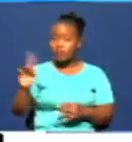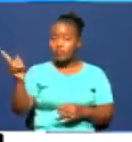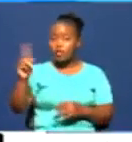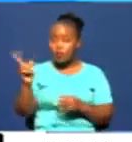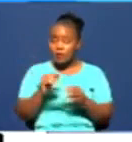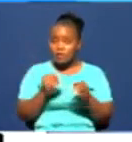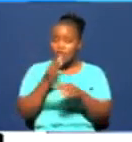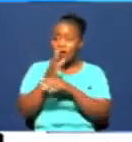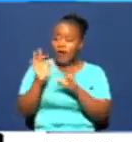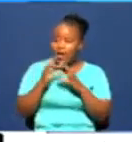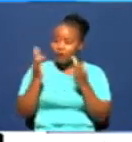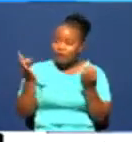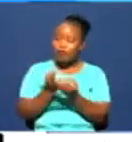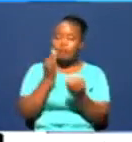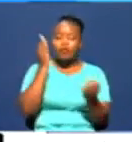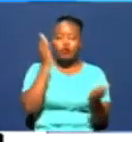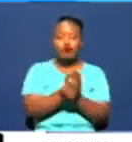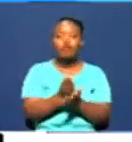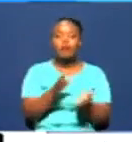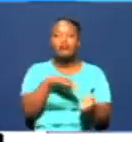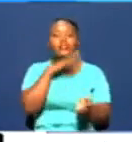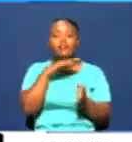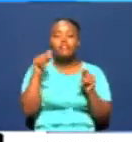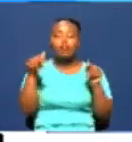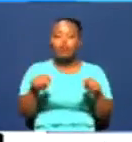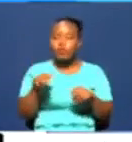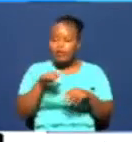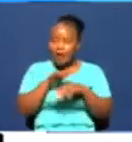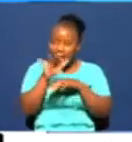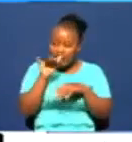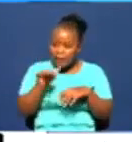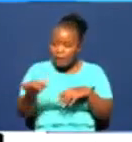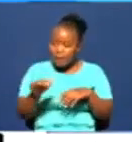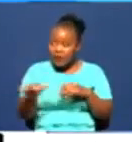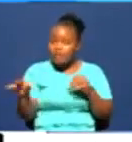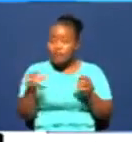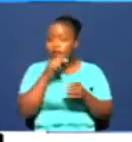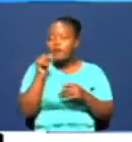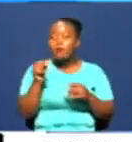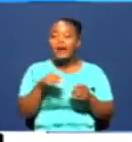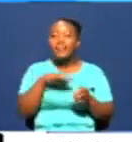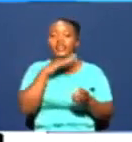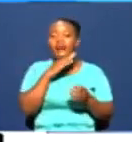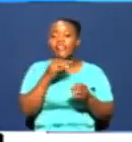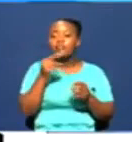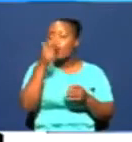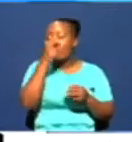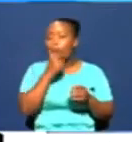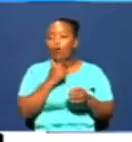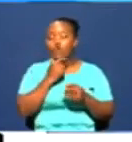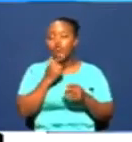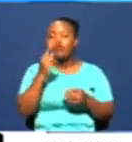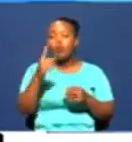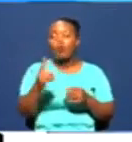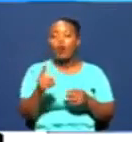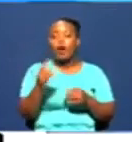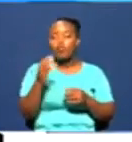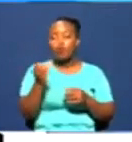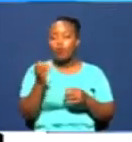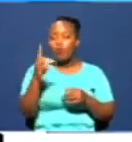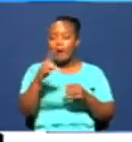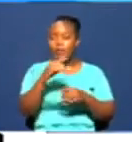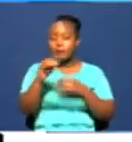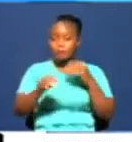yake kuthibitisha kifo chake mapema leo. Njonjo aliaga dunia leo asubuhi akiwa na umri wa miaka 101.